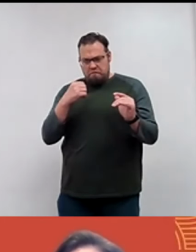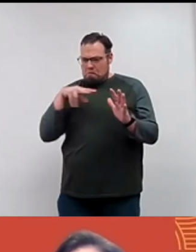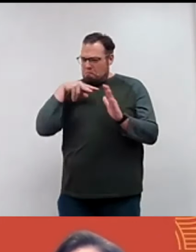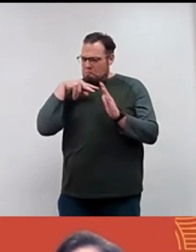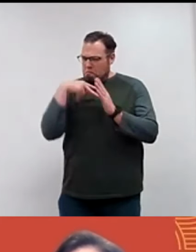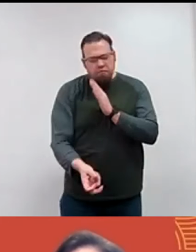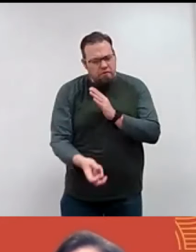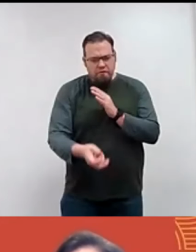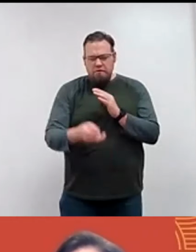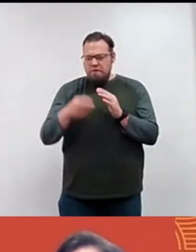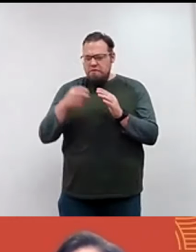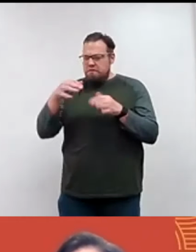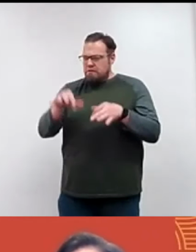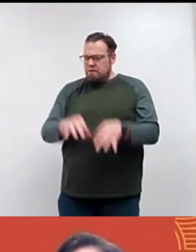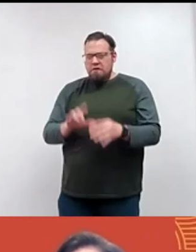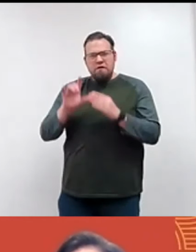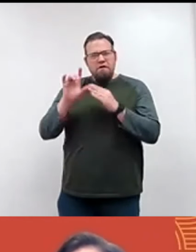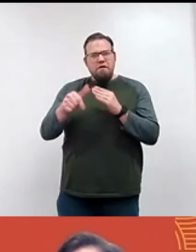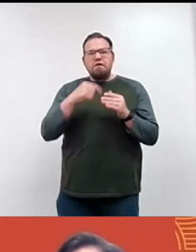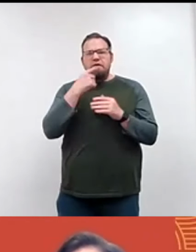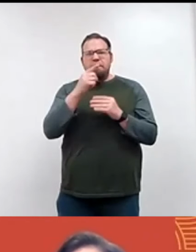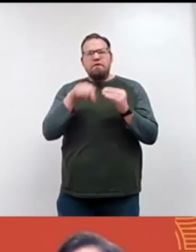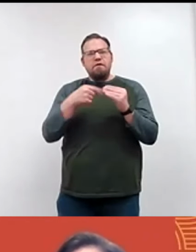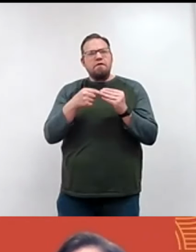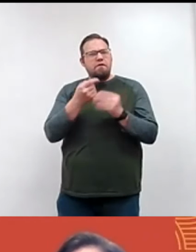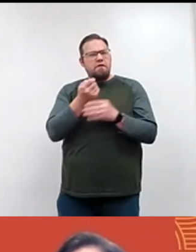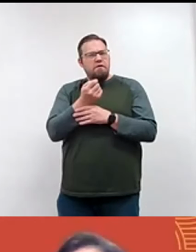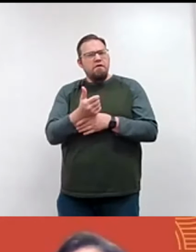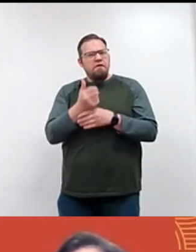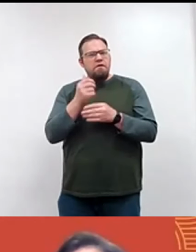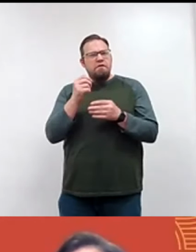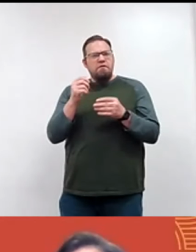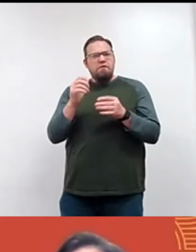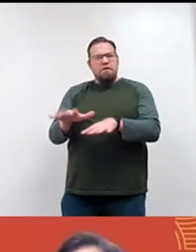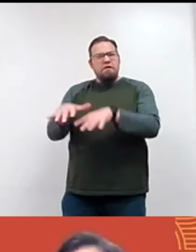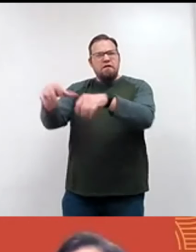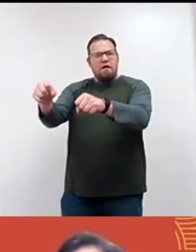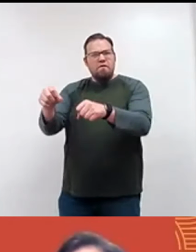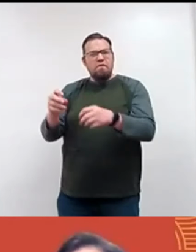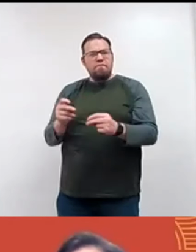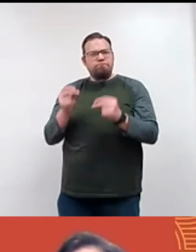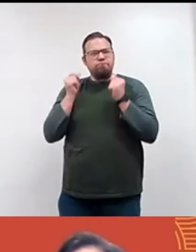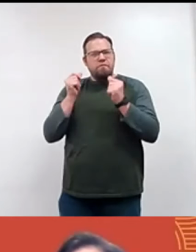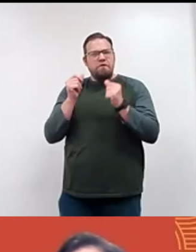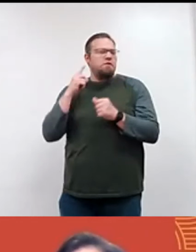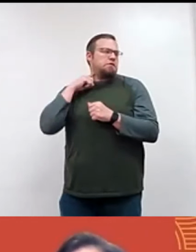كانوا يستولون السيطرة على الدول ذات السيادة وحاليا ولا بأس بذلك كما تعلم.